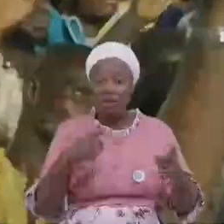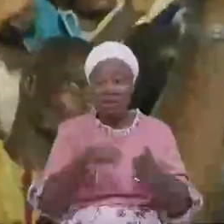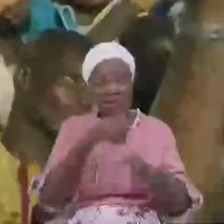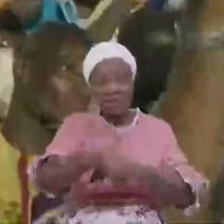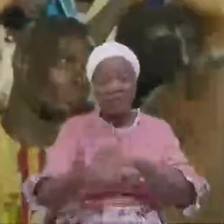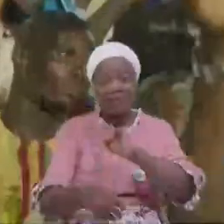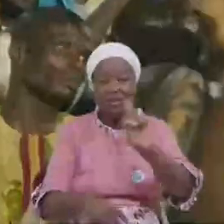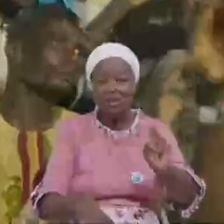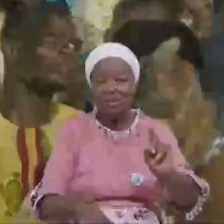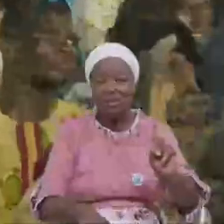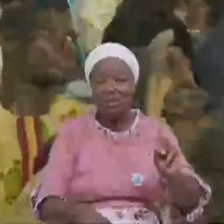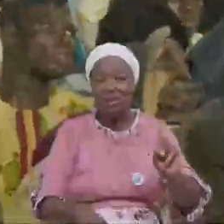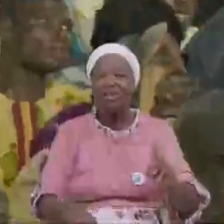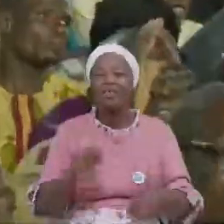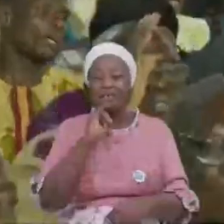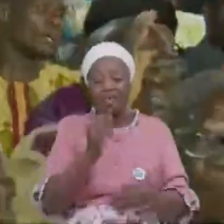Ça vient.